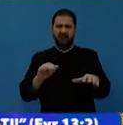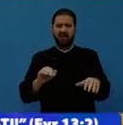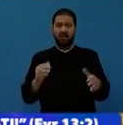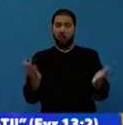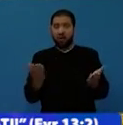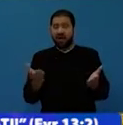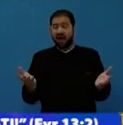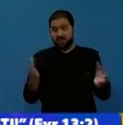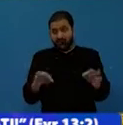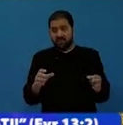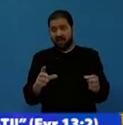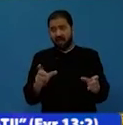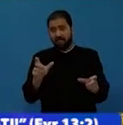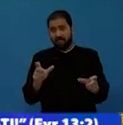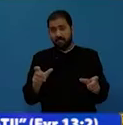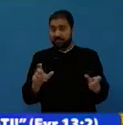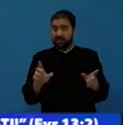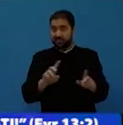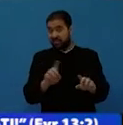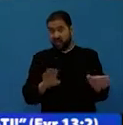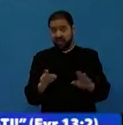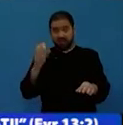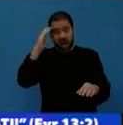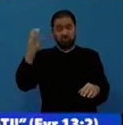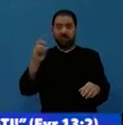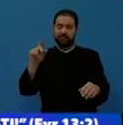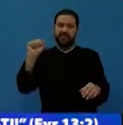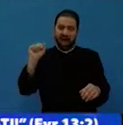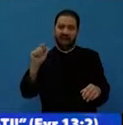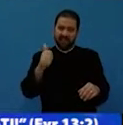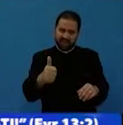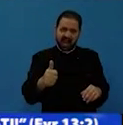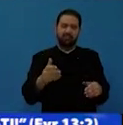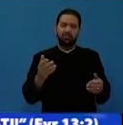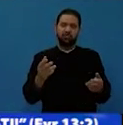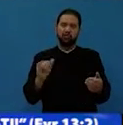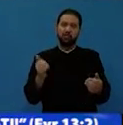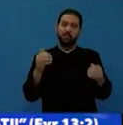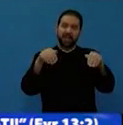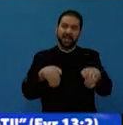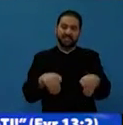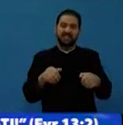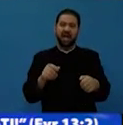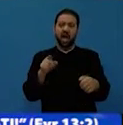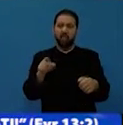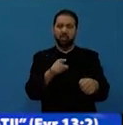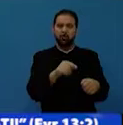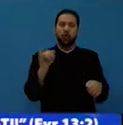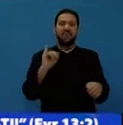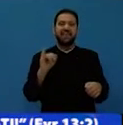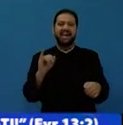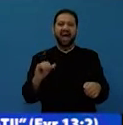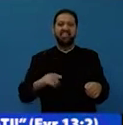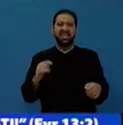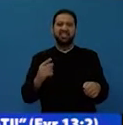decât cea creștină, da, poate. Da, și atunci prezența acestor imigranți este o oportunitate